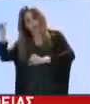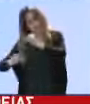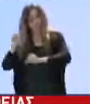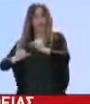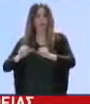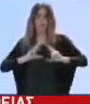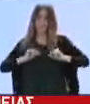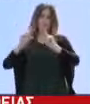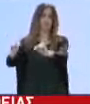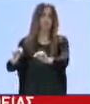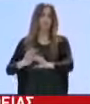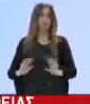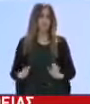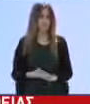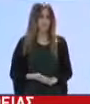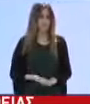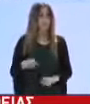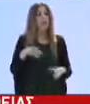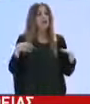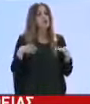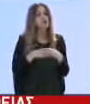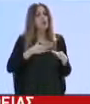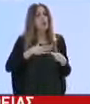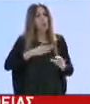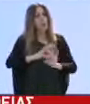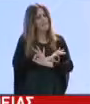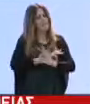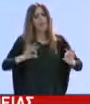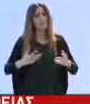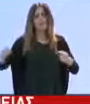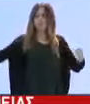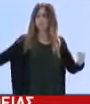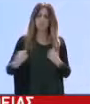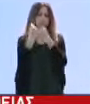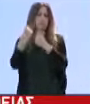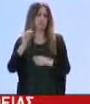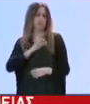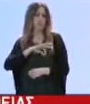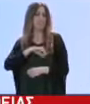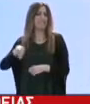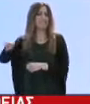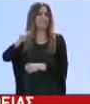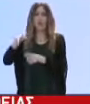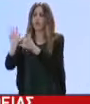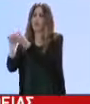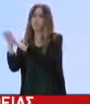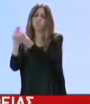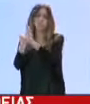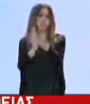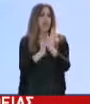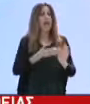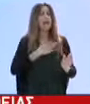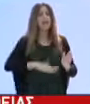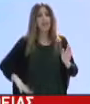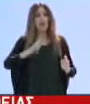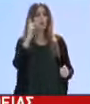Ένα κόμμα έτοιμο να συγκρουστεί με πελατειακά δίκτυα, να φτιάξει μια κοινωνία